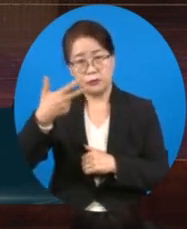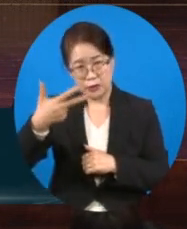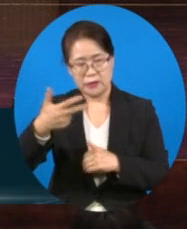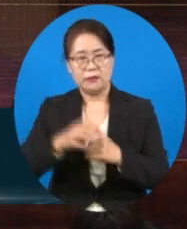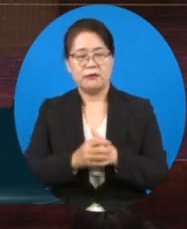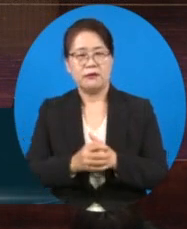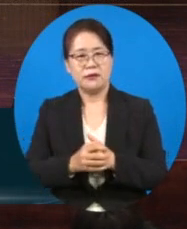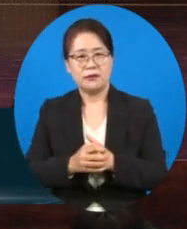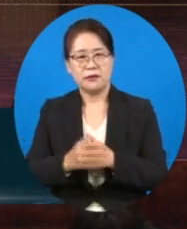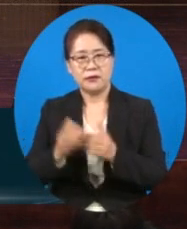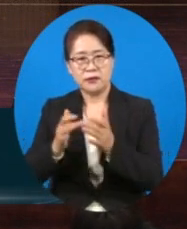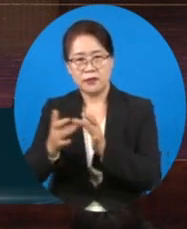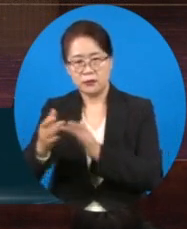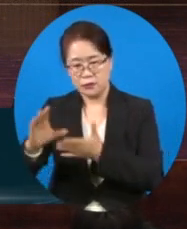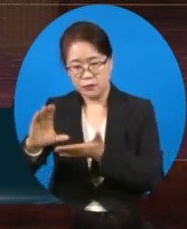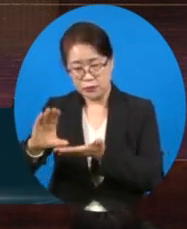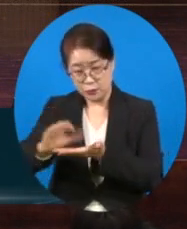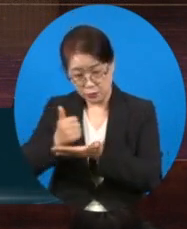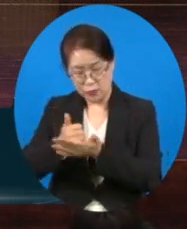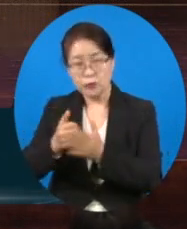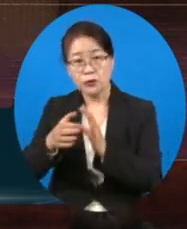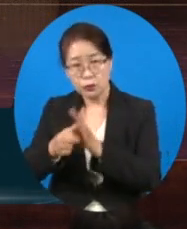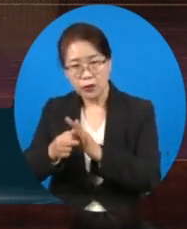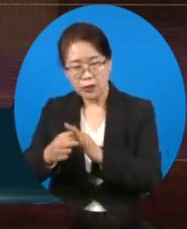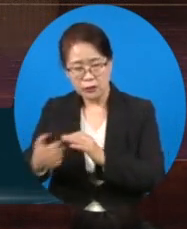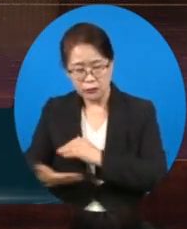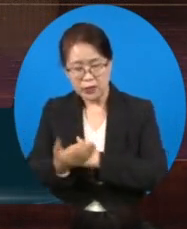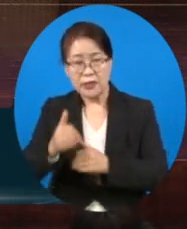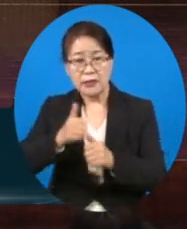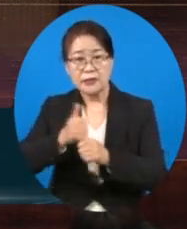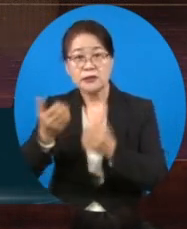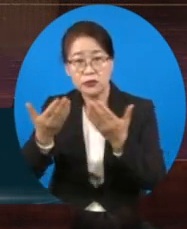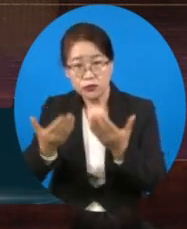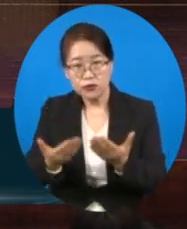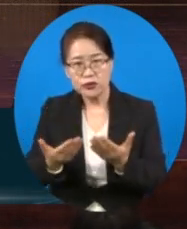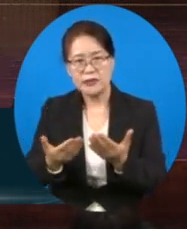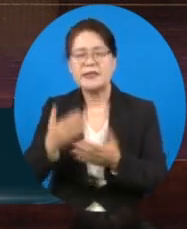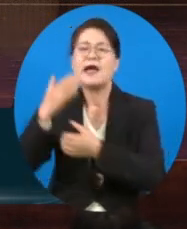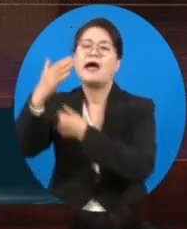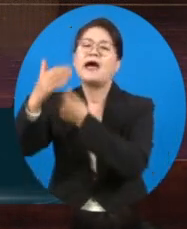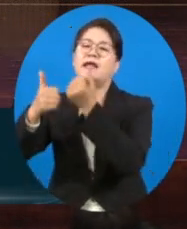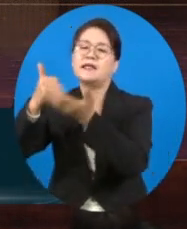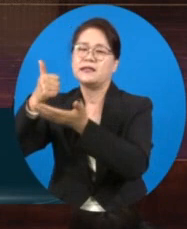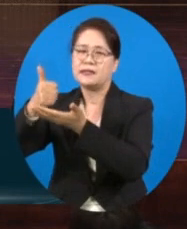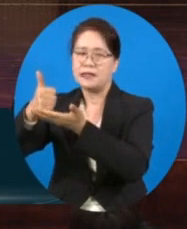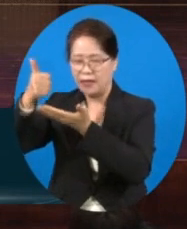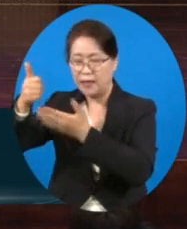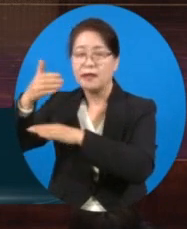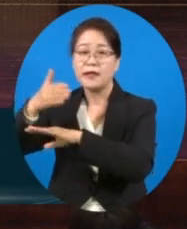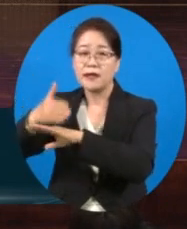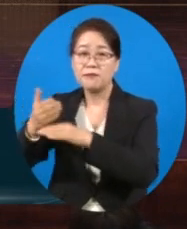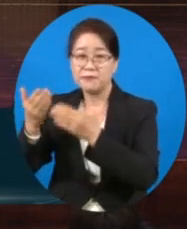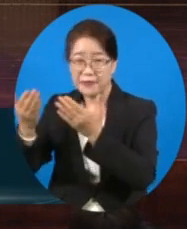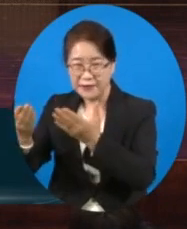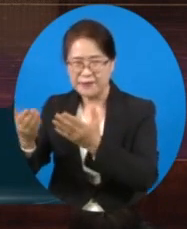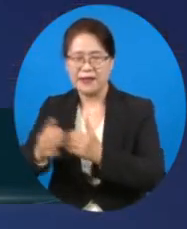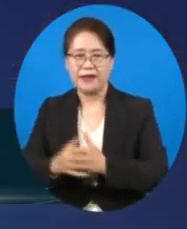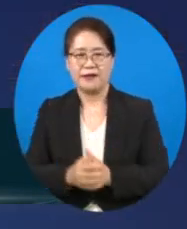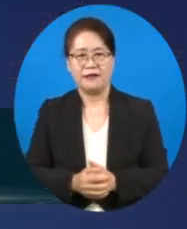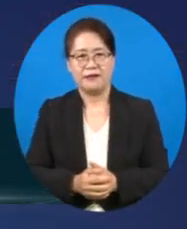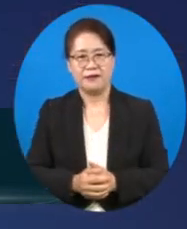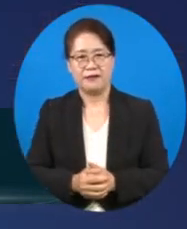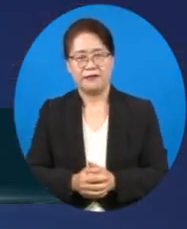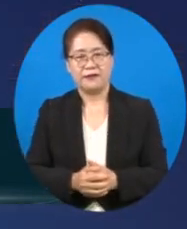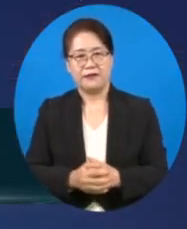우리 주 예수 그리스도로 말미암아 우리에게 승리를 주시는 하나님께 감사하노니 자